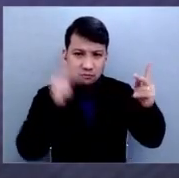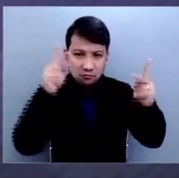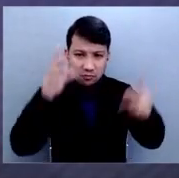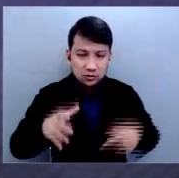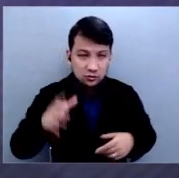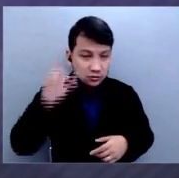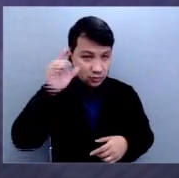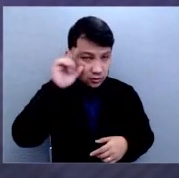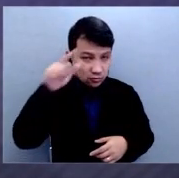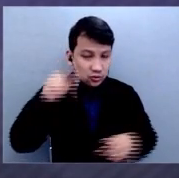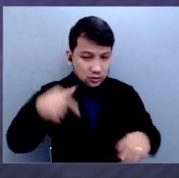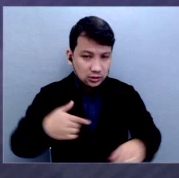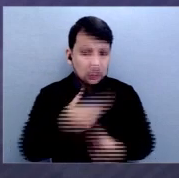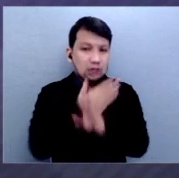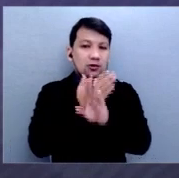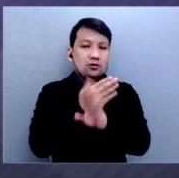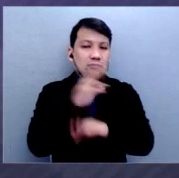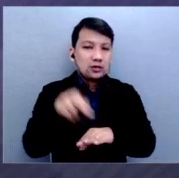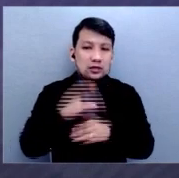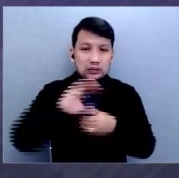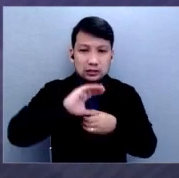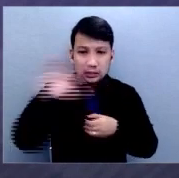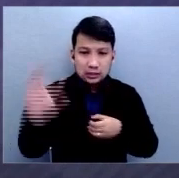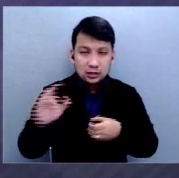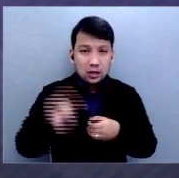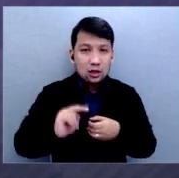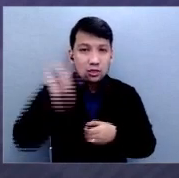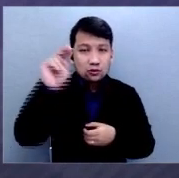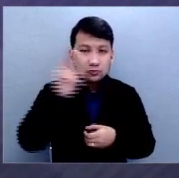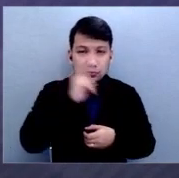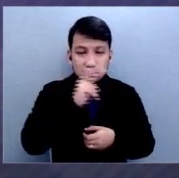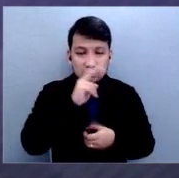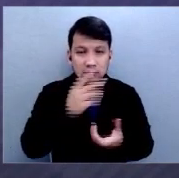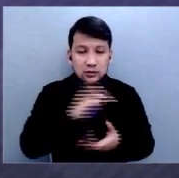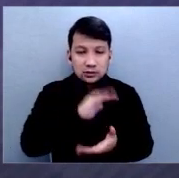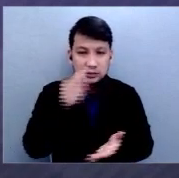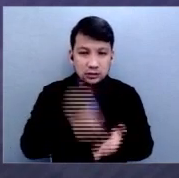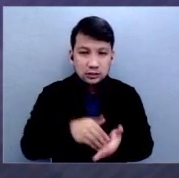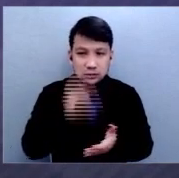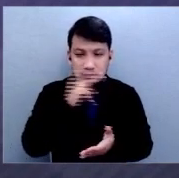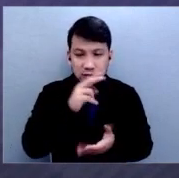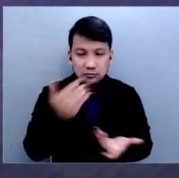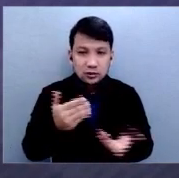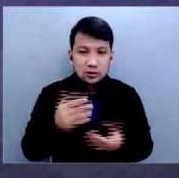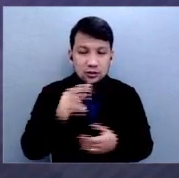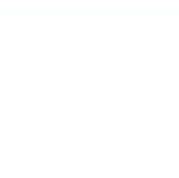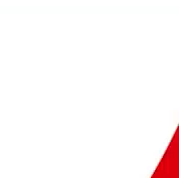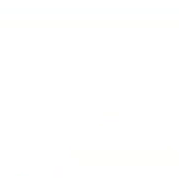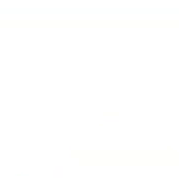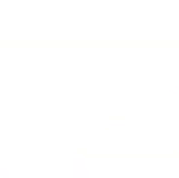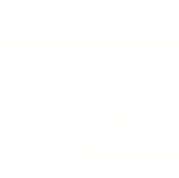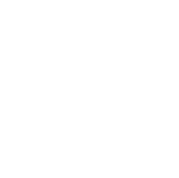Davao Region, Caraga, Northern Visayas, Central Visayas at Metro Manila.